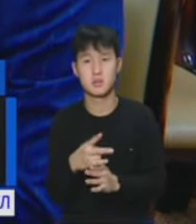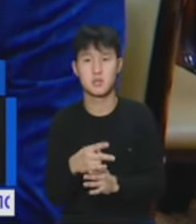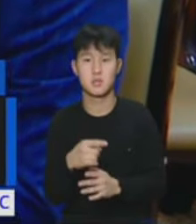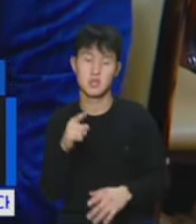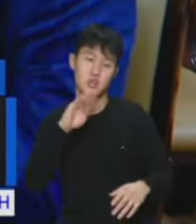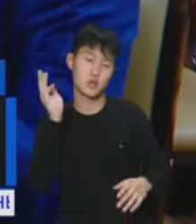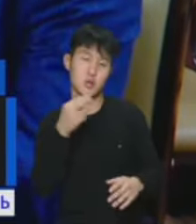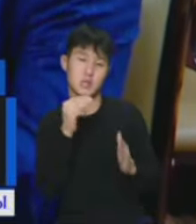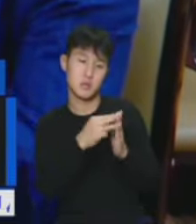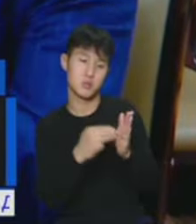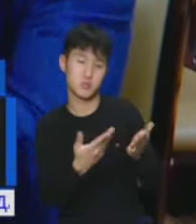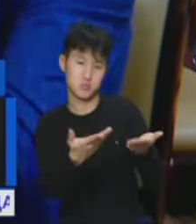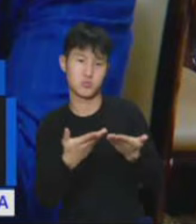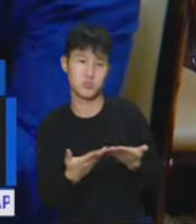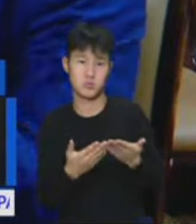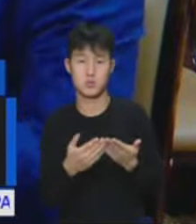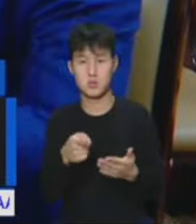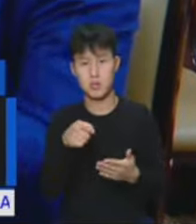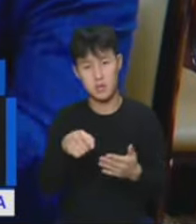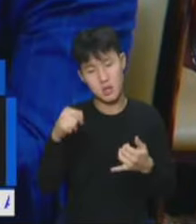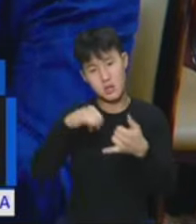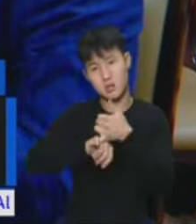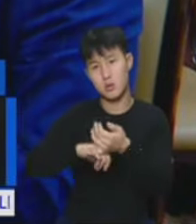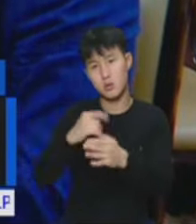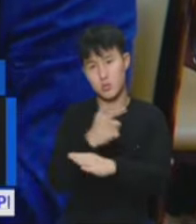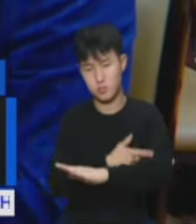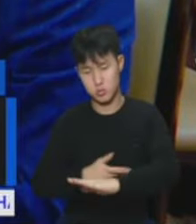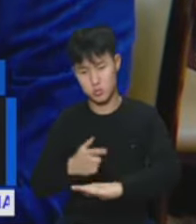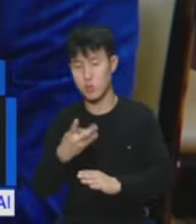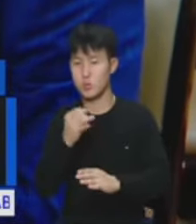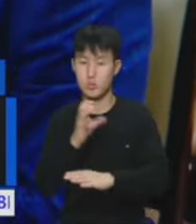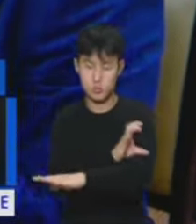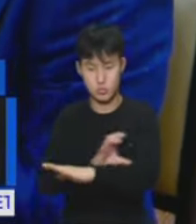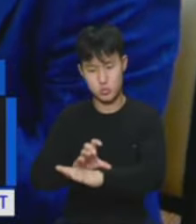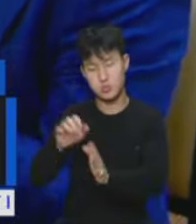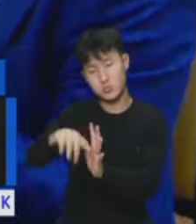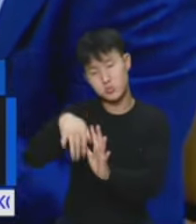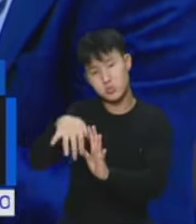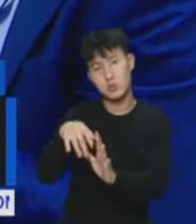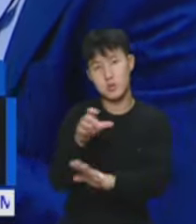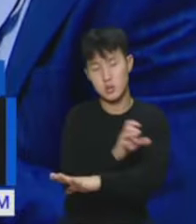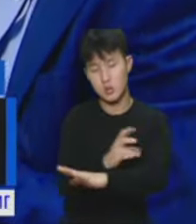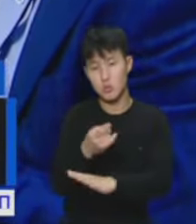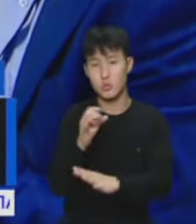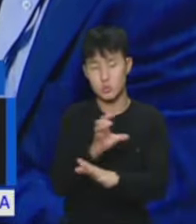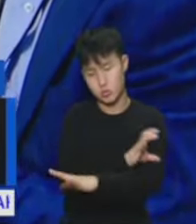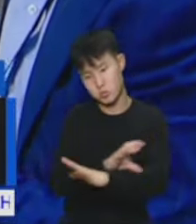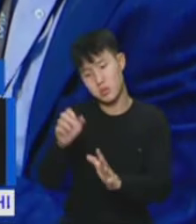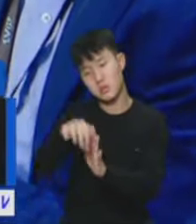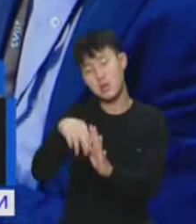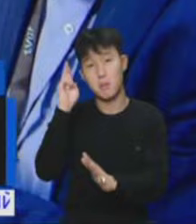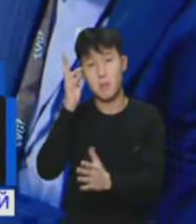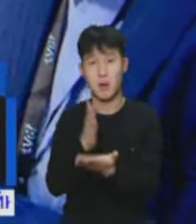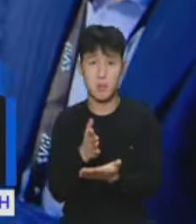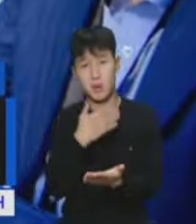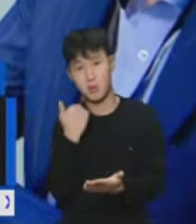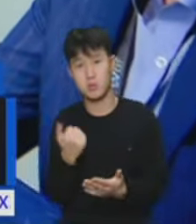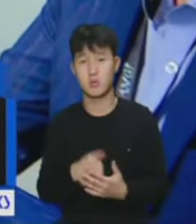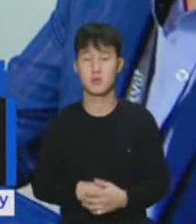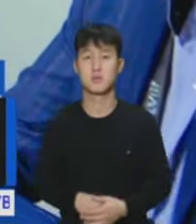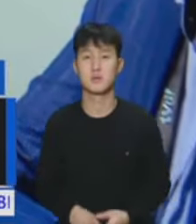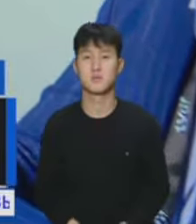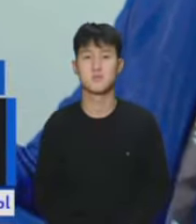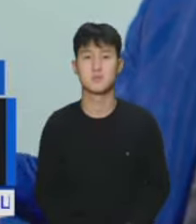тодорхой тайлбар өгөөч. Таны ихнэр хөрс суулдаг ч юм уу, нүүрс олборлолтын компанитай юм уу, эсвэл одоо таа тийм компани юм уу? Ямар учиртай мэдээлэл авч байна?